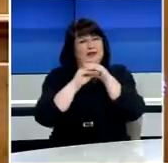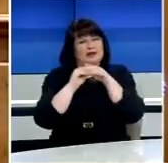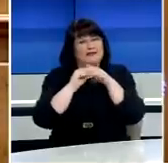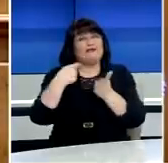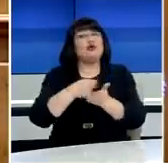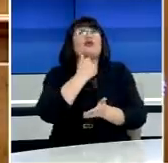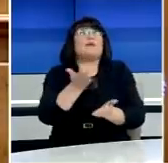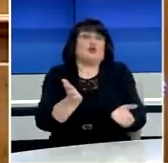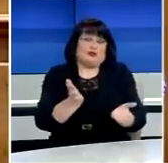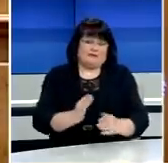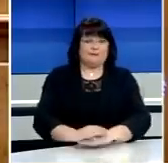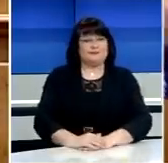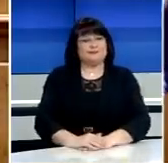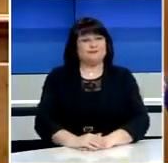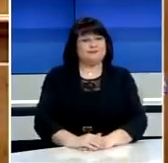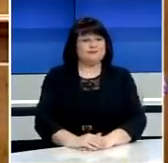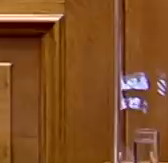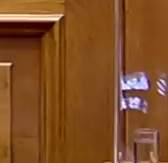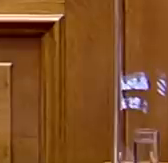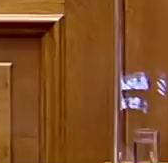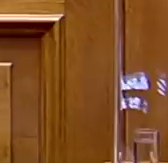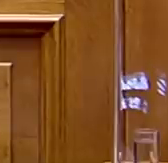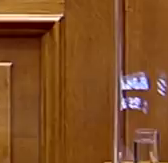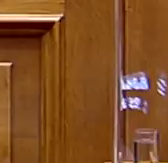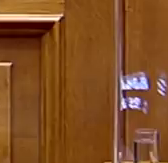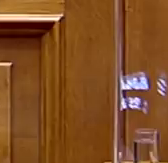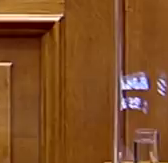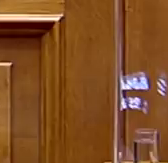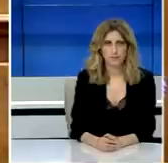φορολογήσουμε. Ο στόχος όμως τότε ήταν